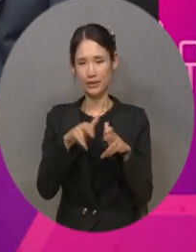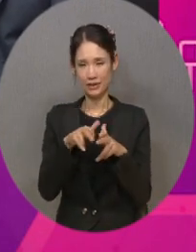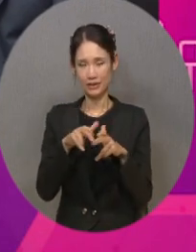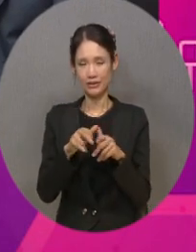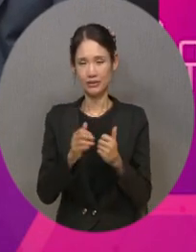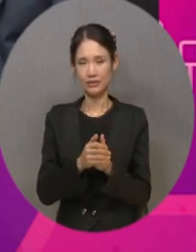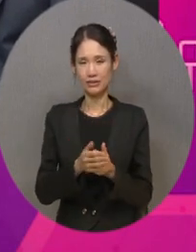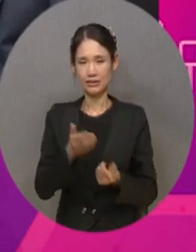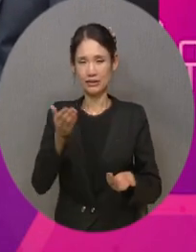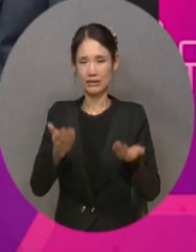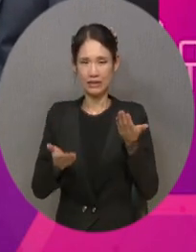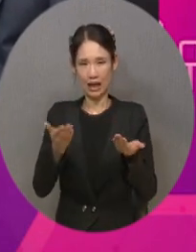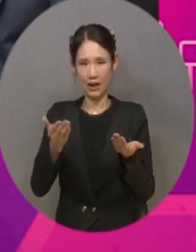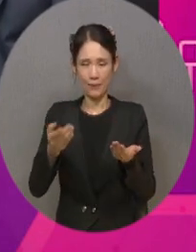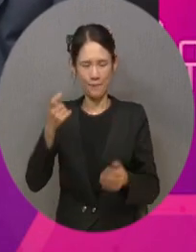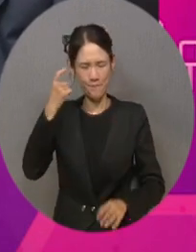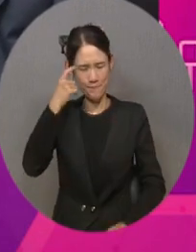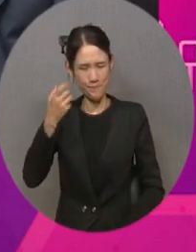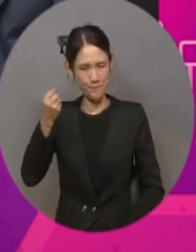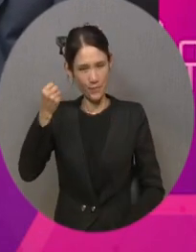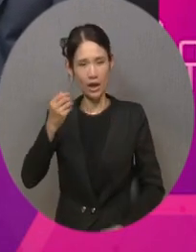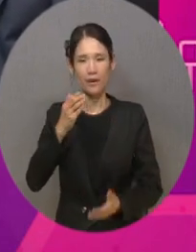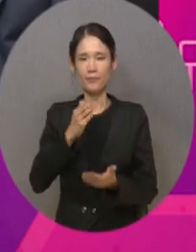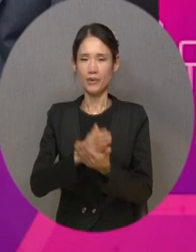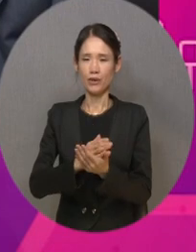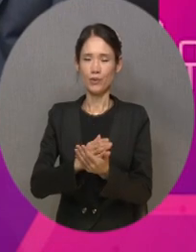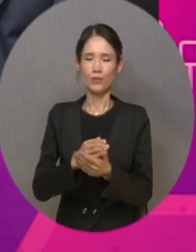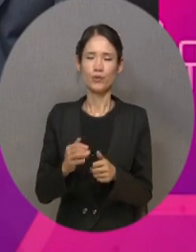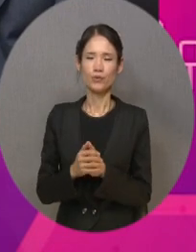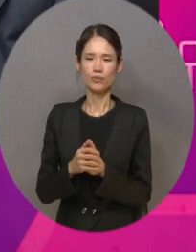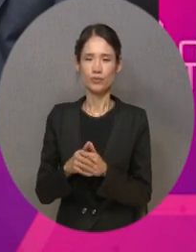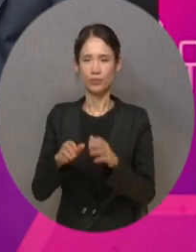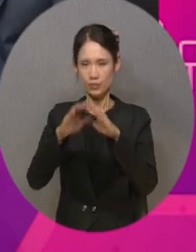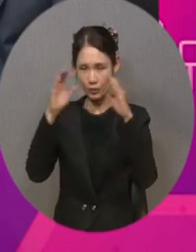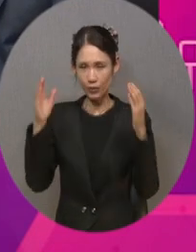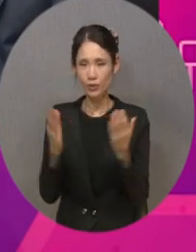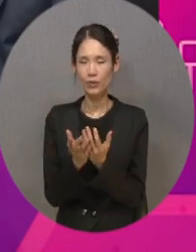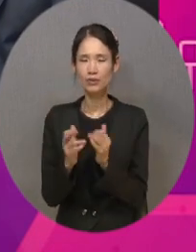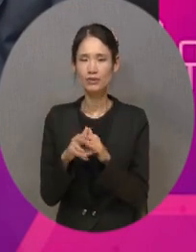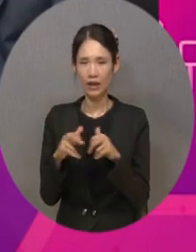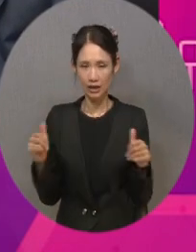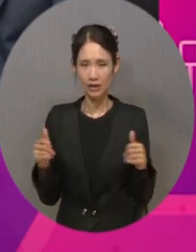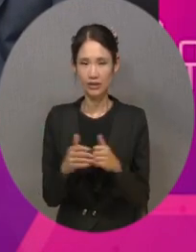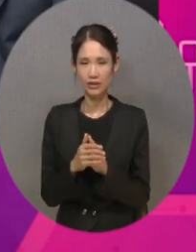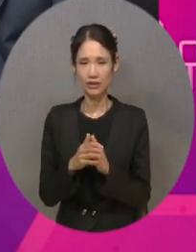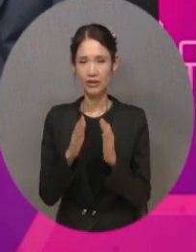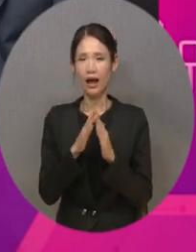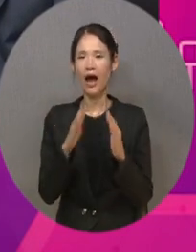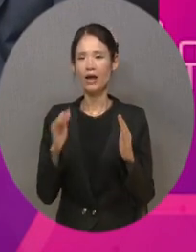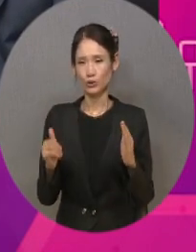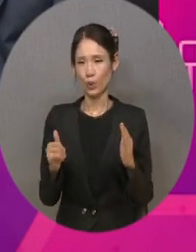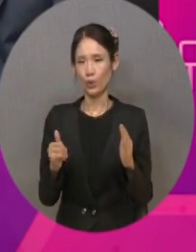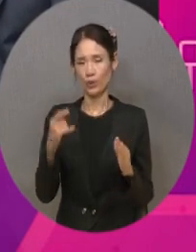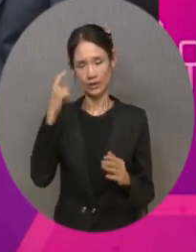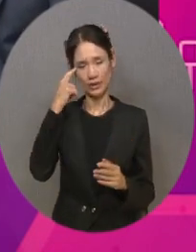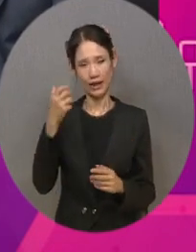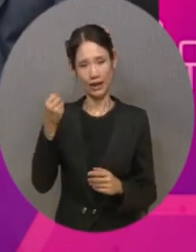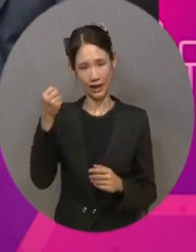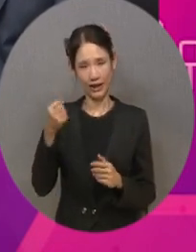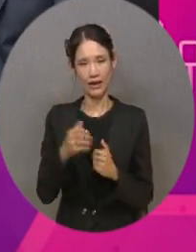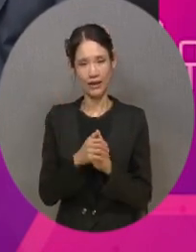비장애인들이 그 차별적인 인식을 갖지 않고 모든 장애인들을 자기의 가족으로